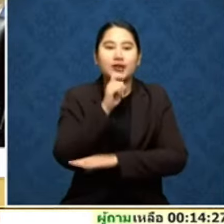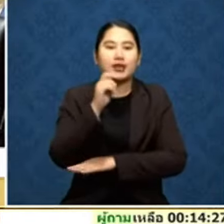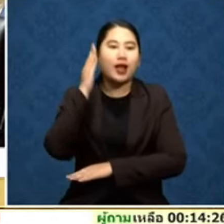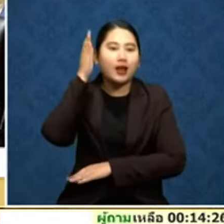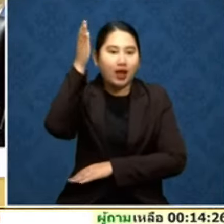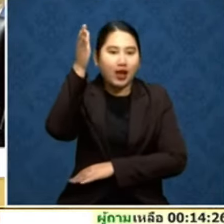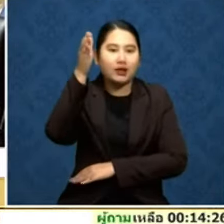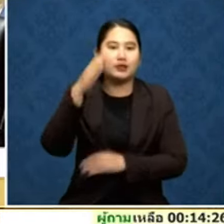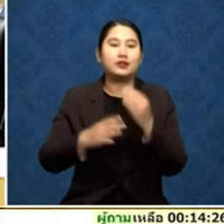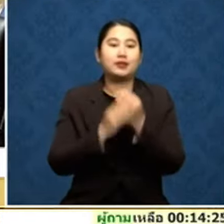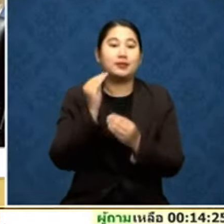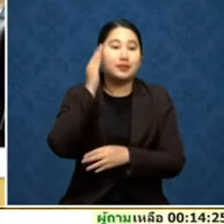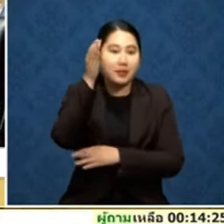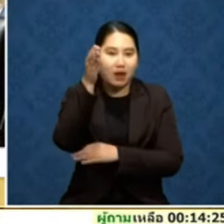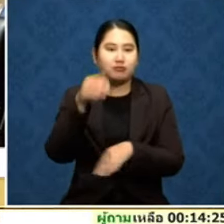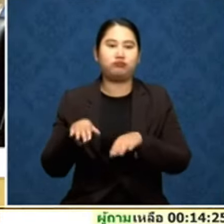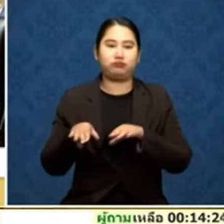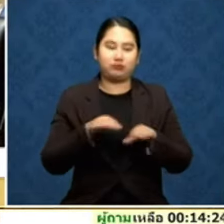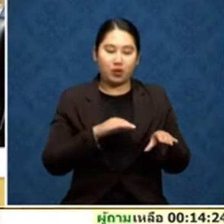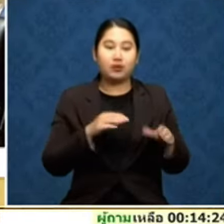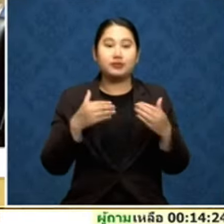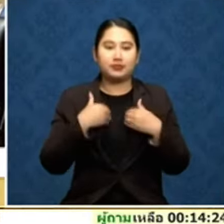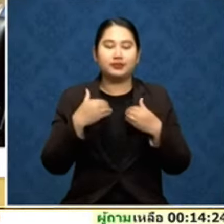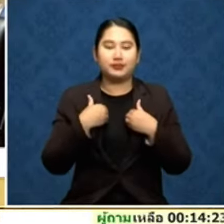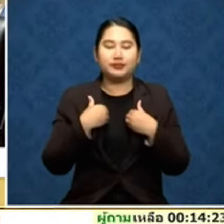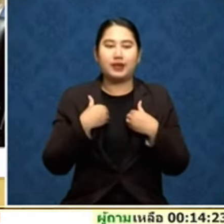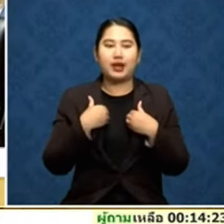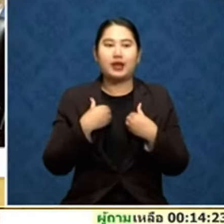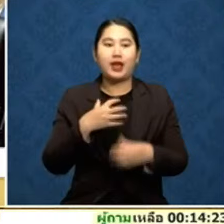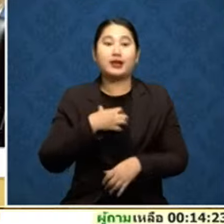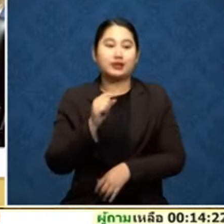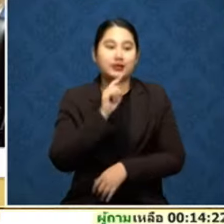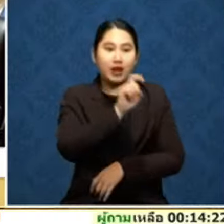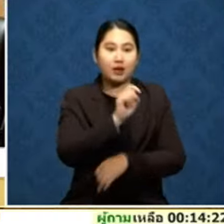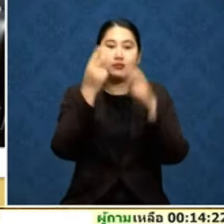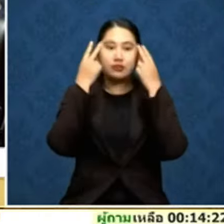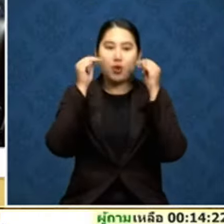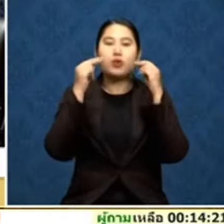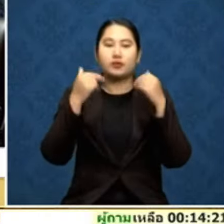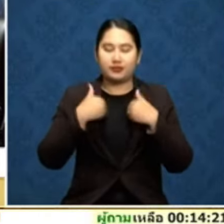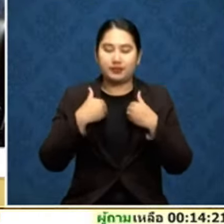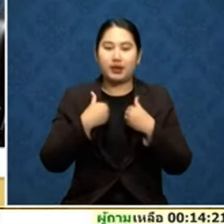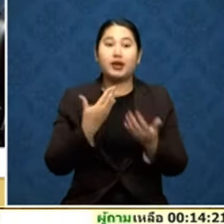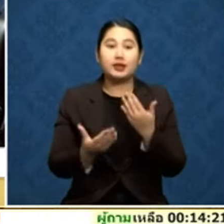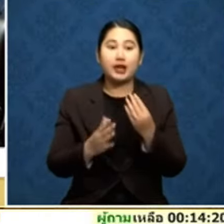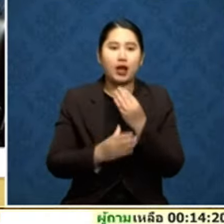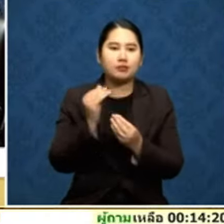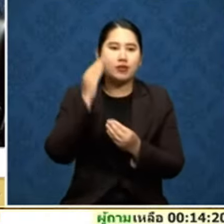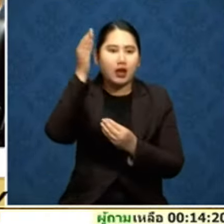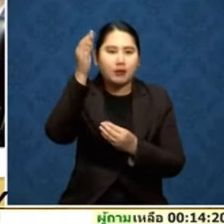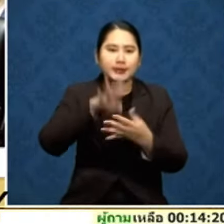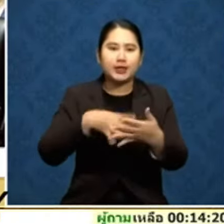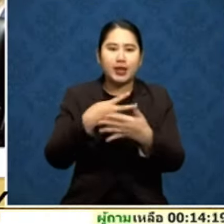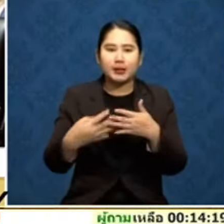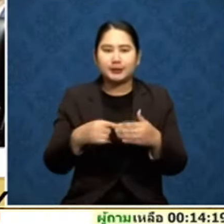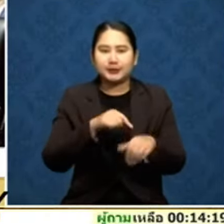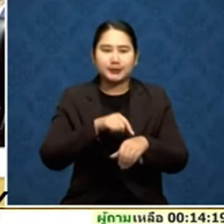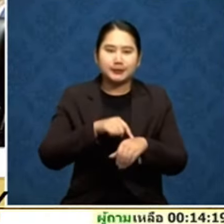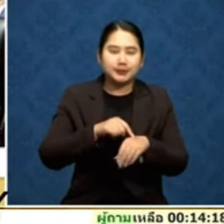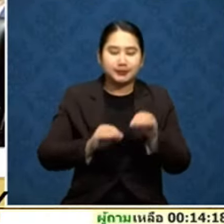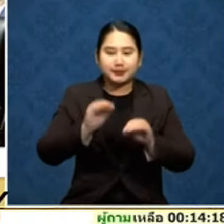ไว้ได้เลยค่ะเพราะว่าเราได้เตรียมข้อมูลที่จะถามท่านนายกรัฐมนตรีเอาไว้แล้วหรือถ้าอาทิตย์หน้าเคลียร์ตารางไม่ทันนะคะว่าท่